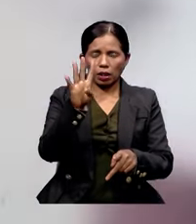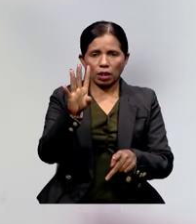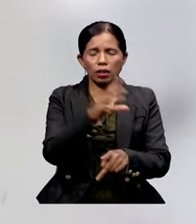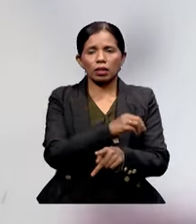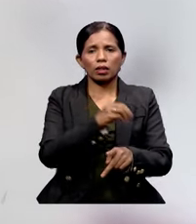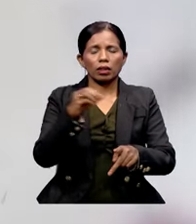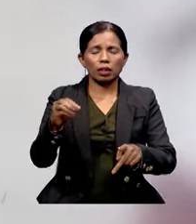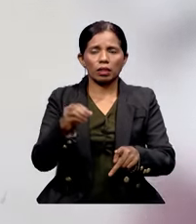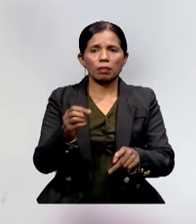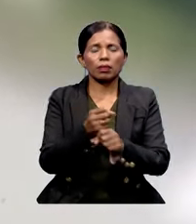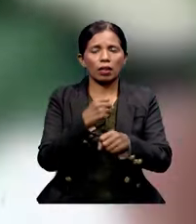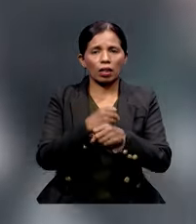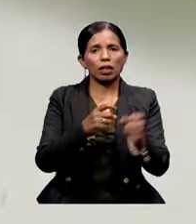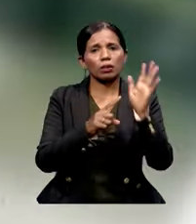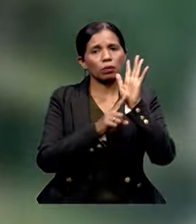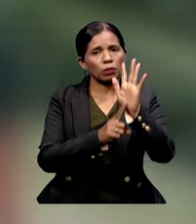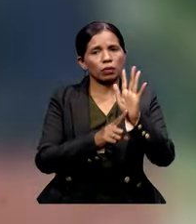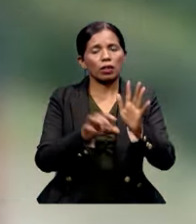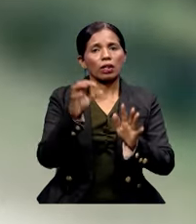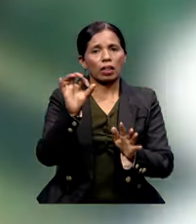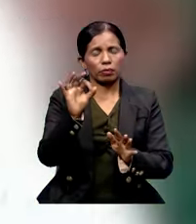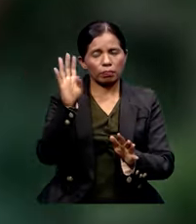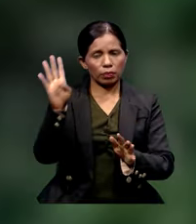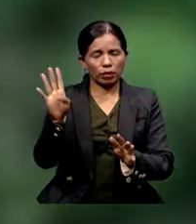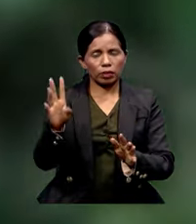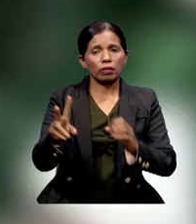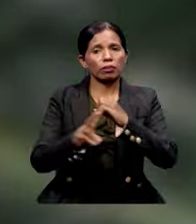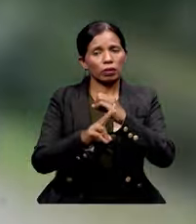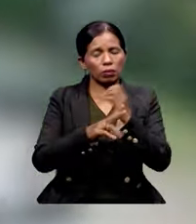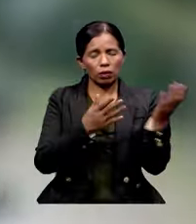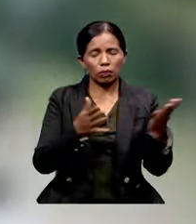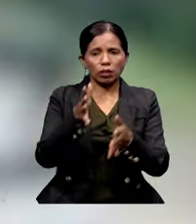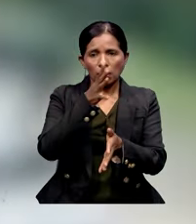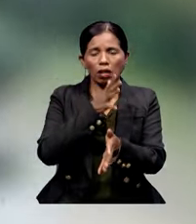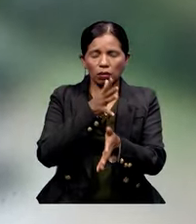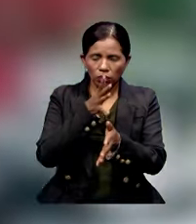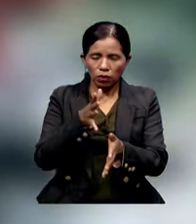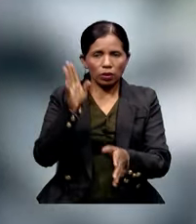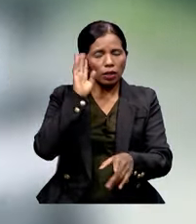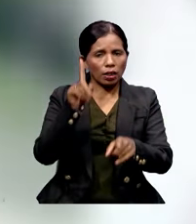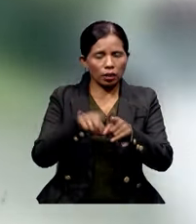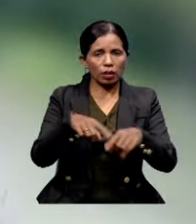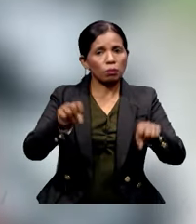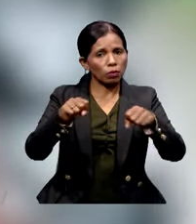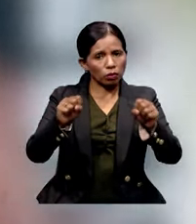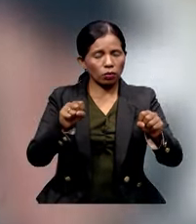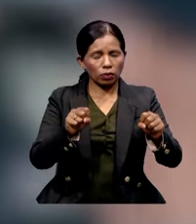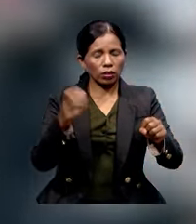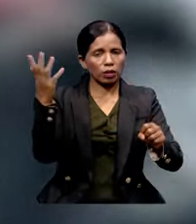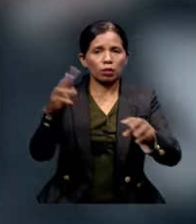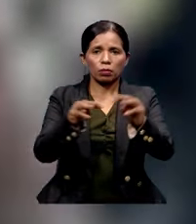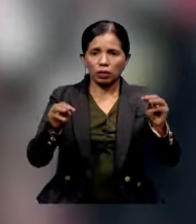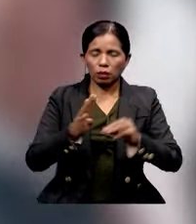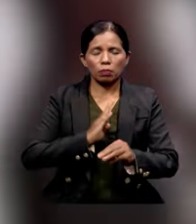jovem ida nebe viral ia media sosial. Vítima ne tulania avó no alin ida, ho motorizada iha area Saburai, Munisipi